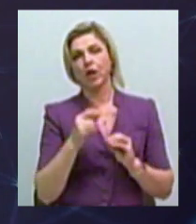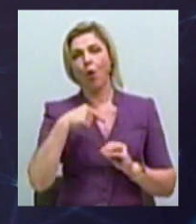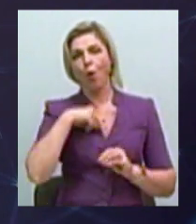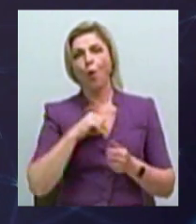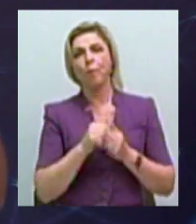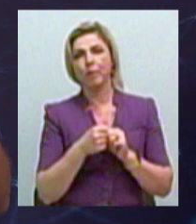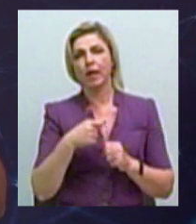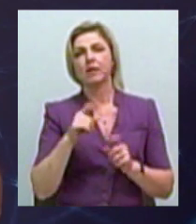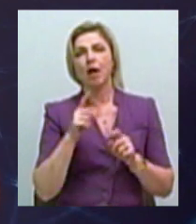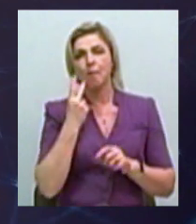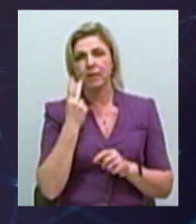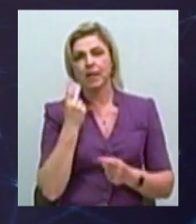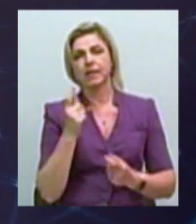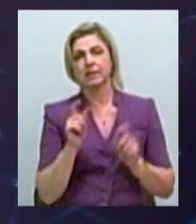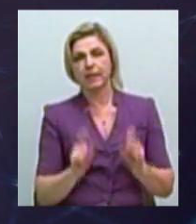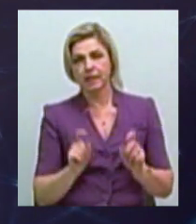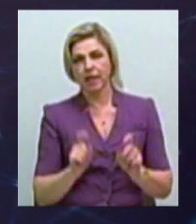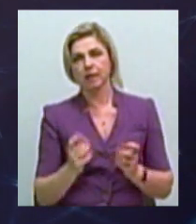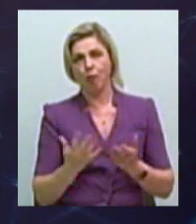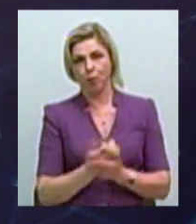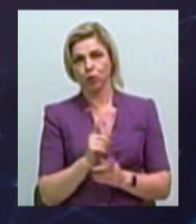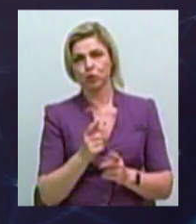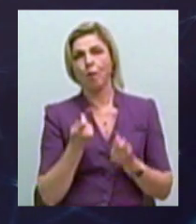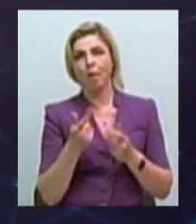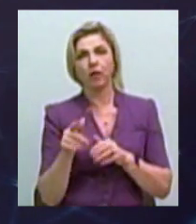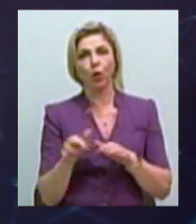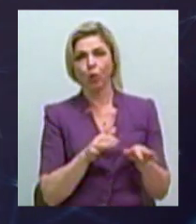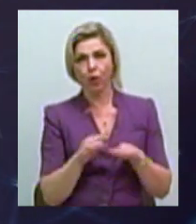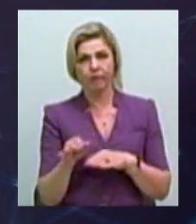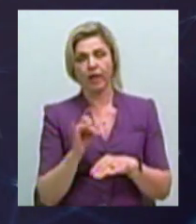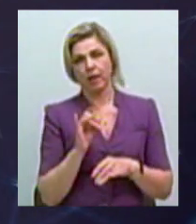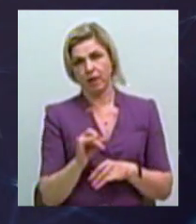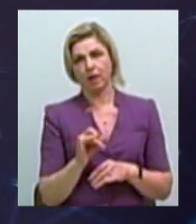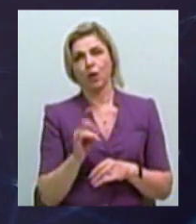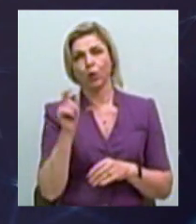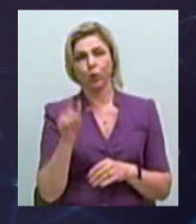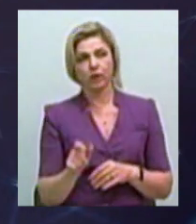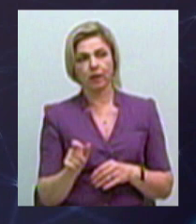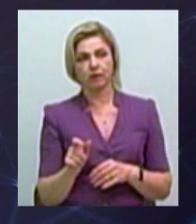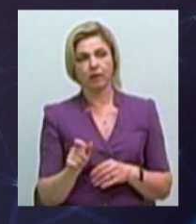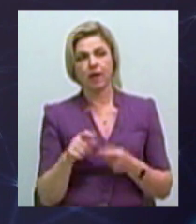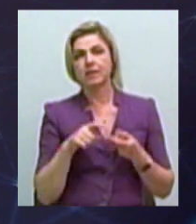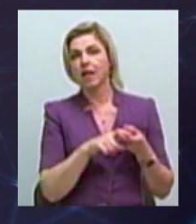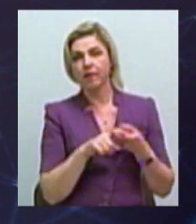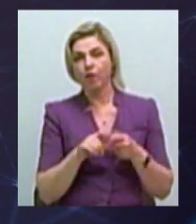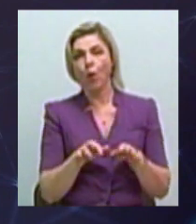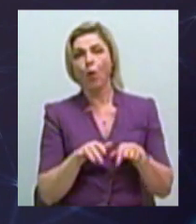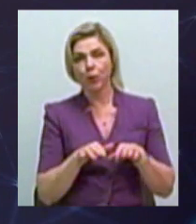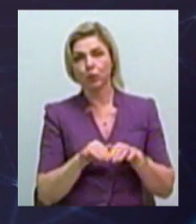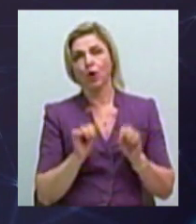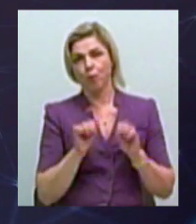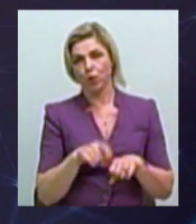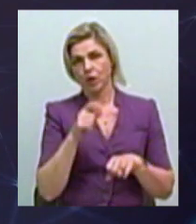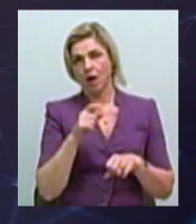що це постійне сидіння, воно призводить до того, що ми мало рухаємося. Відповідно, людина з залежністю комп'ютерною може